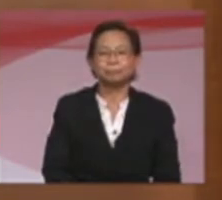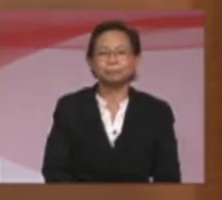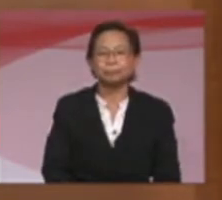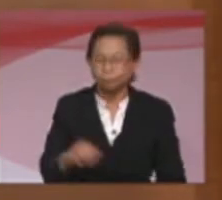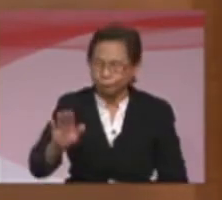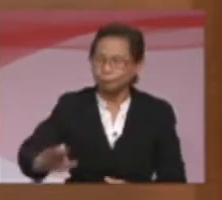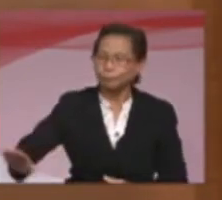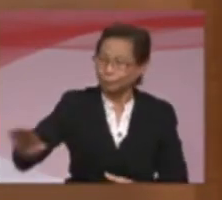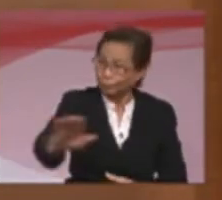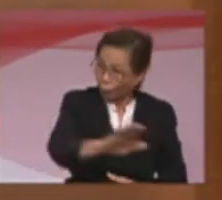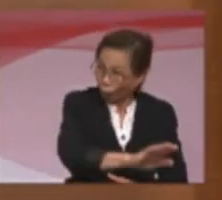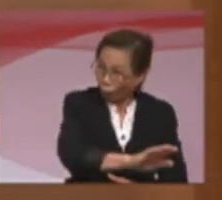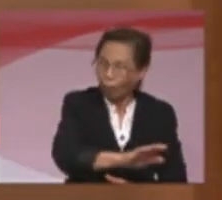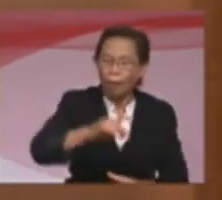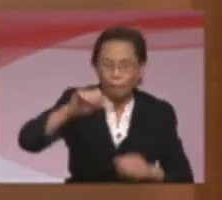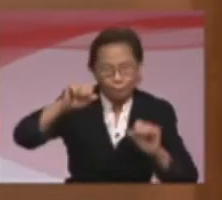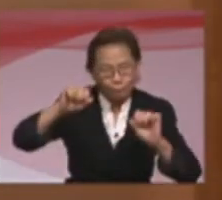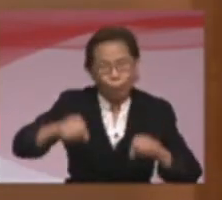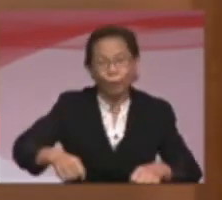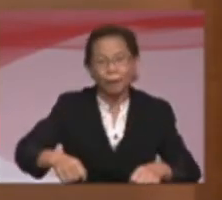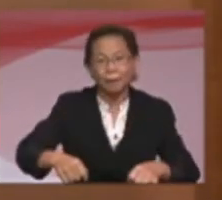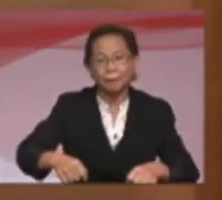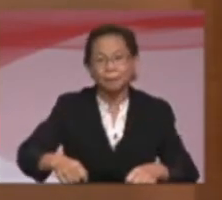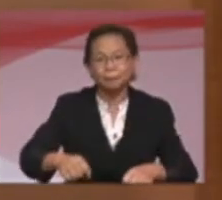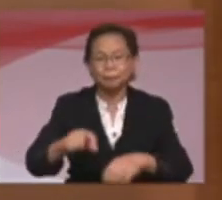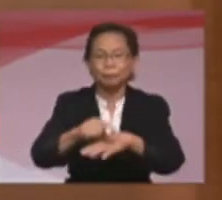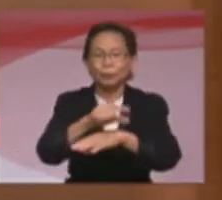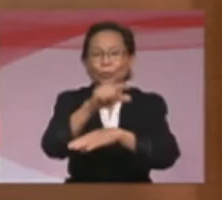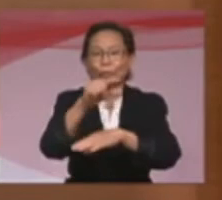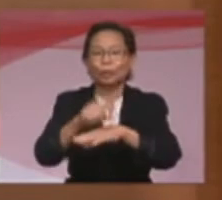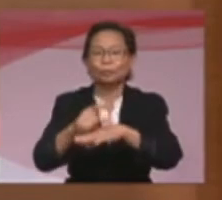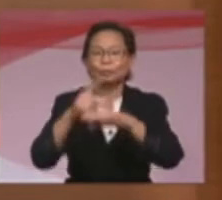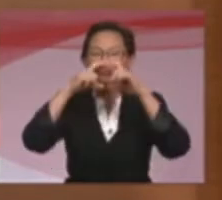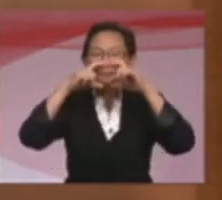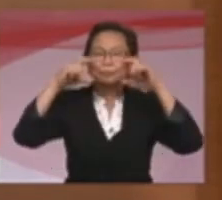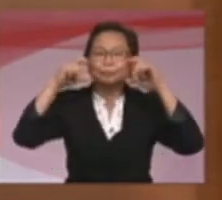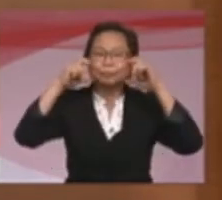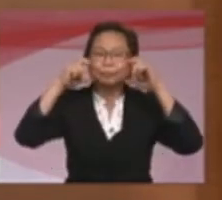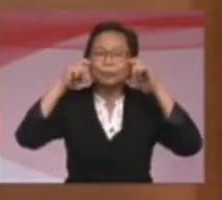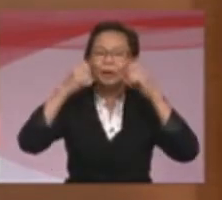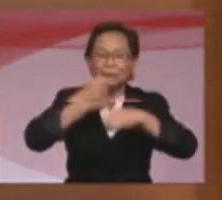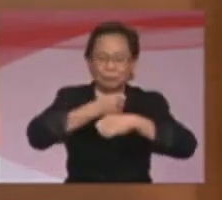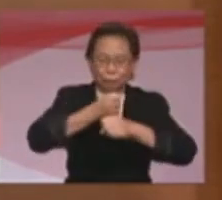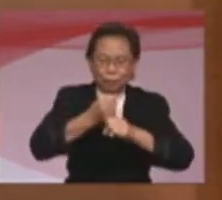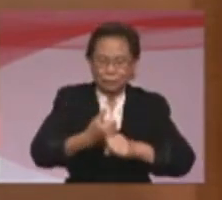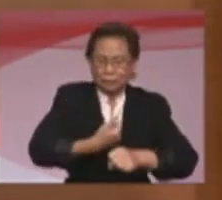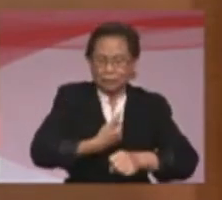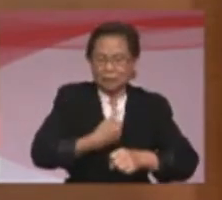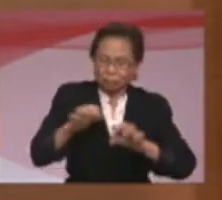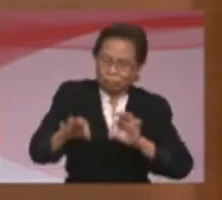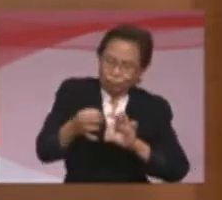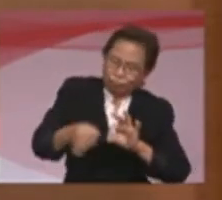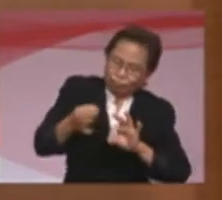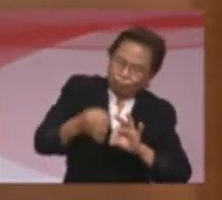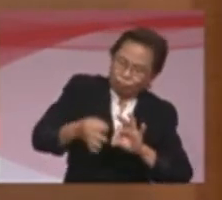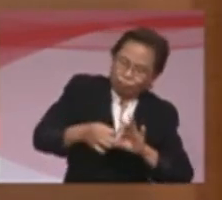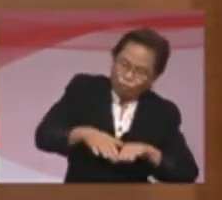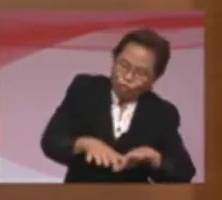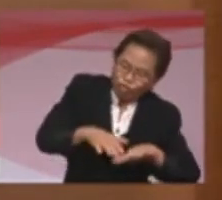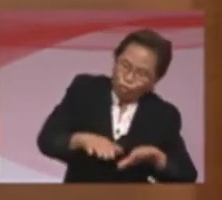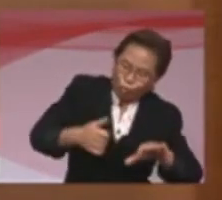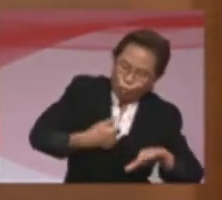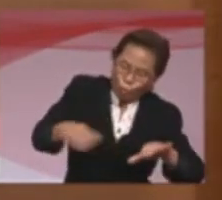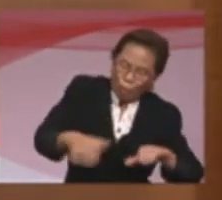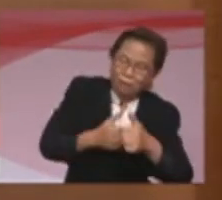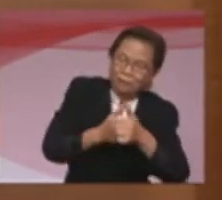Orang ramai boleh menggunakan pelitup muka buatan sendiri yang dijahit sendiri,